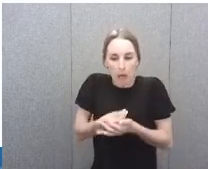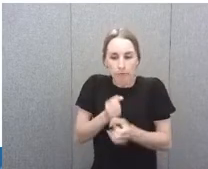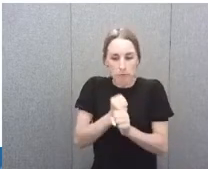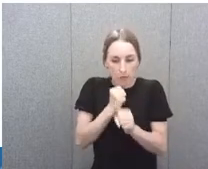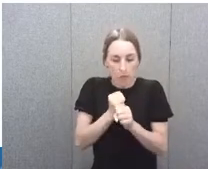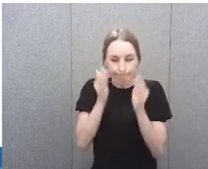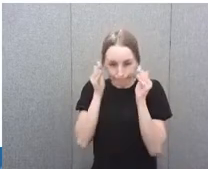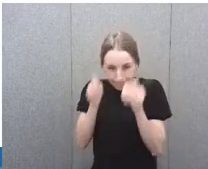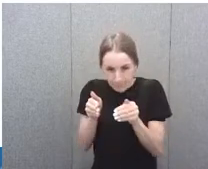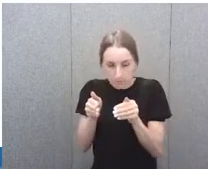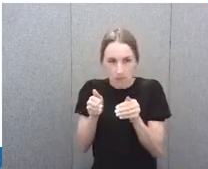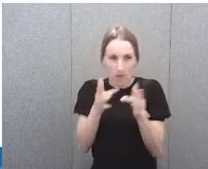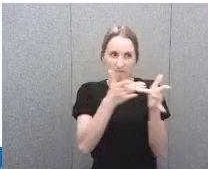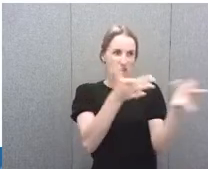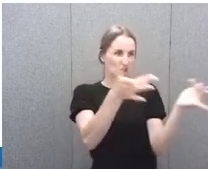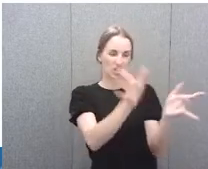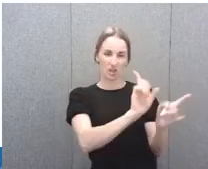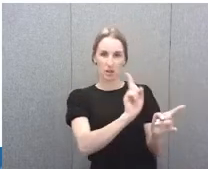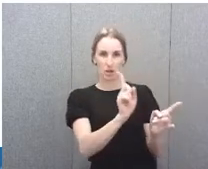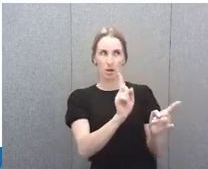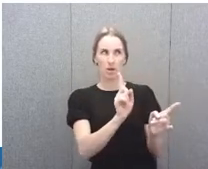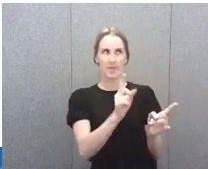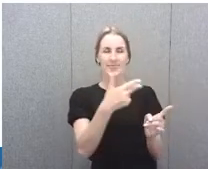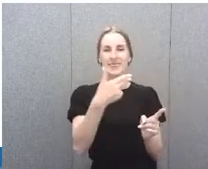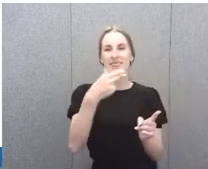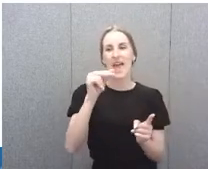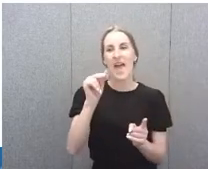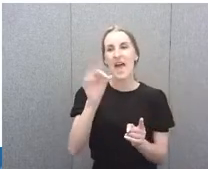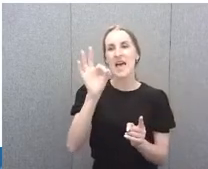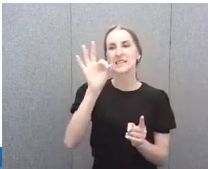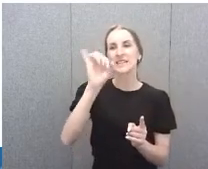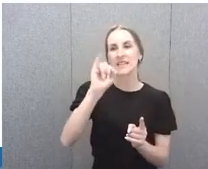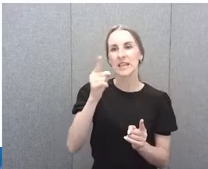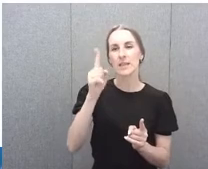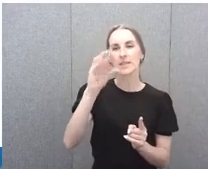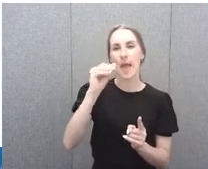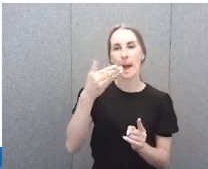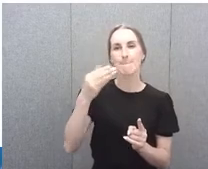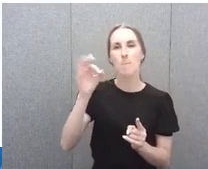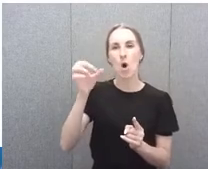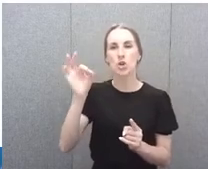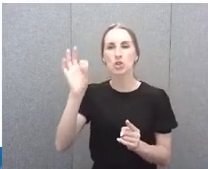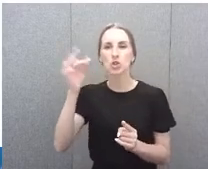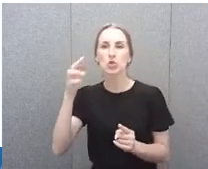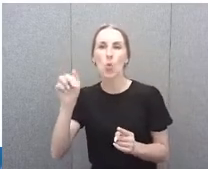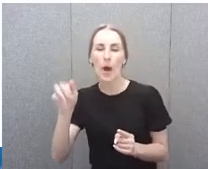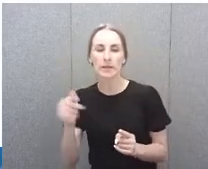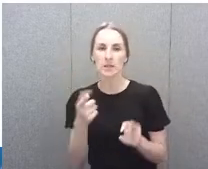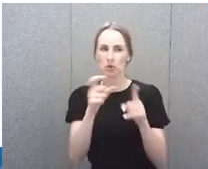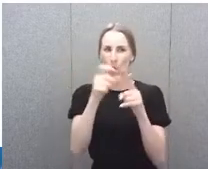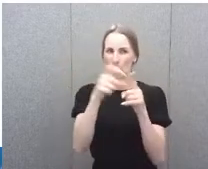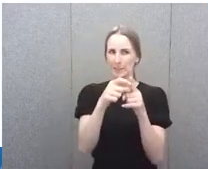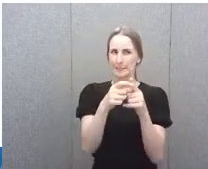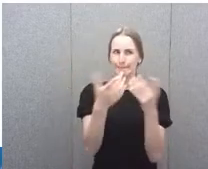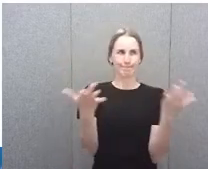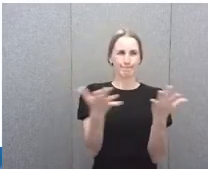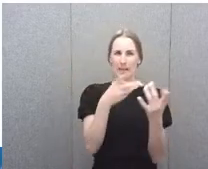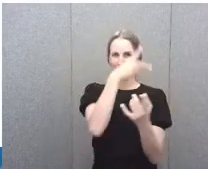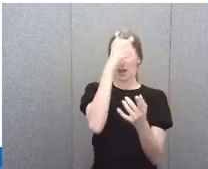тихо выполнять свою работу и ничего никому не демонстрировать. Это слово «демонстрировать» в Литве сейчас, ну, как